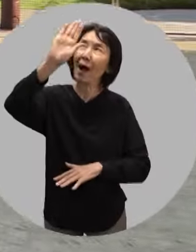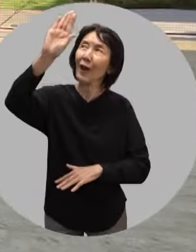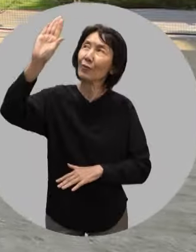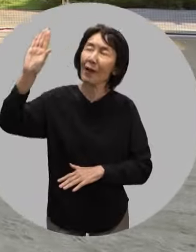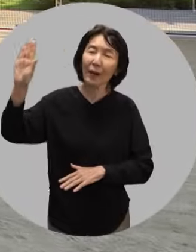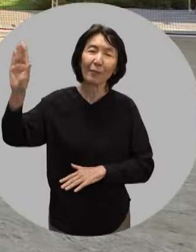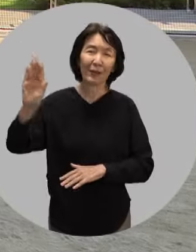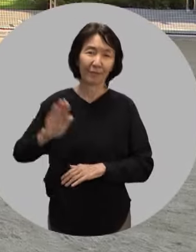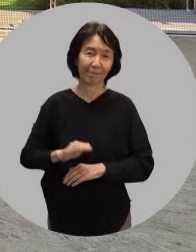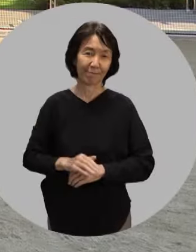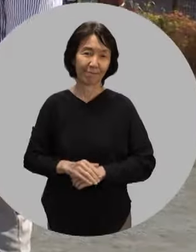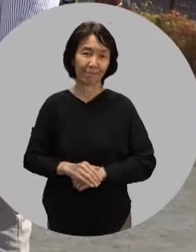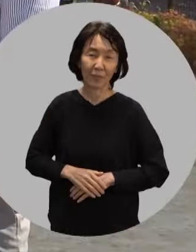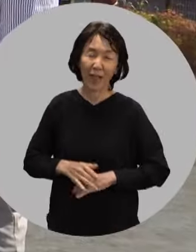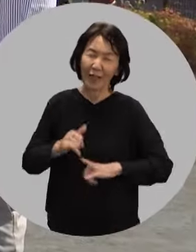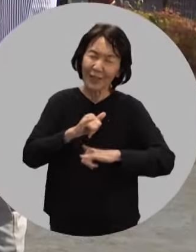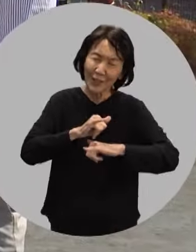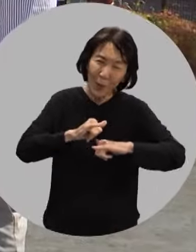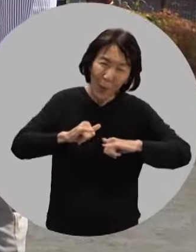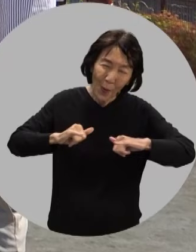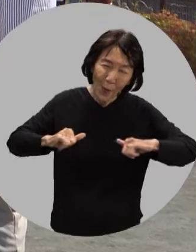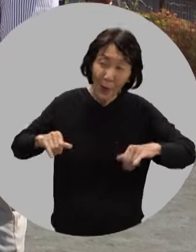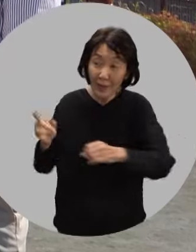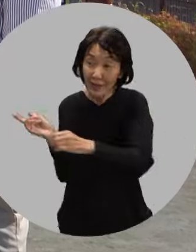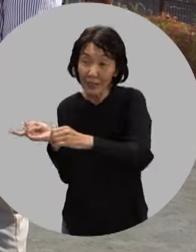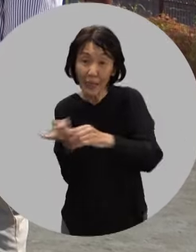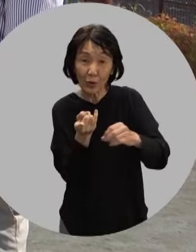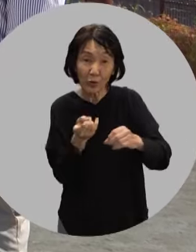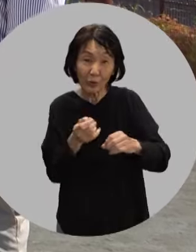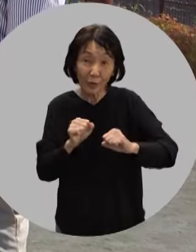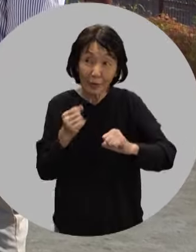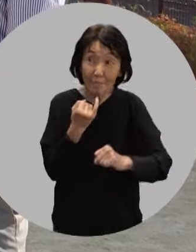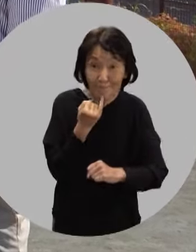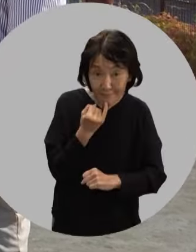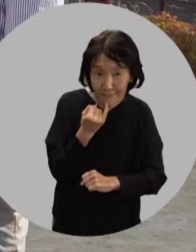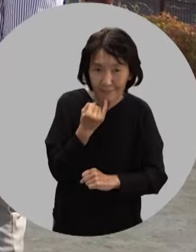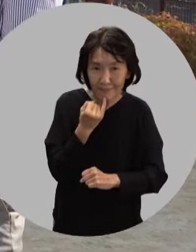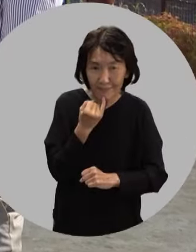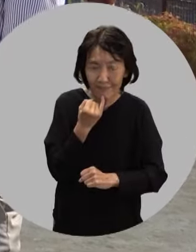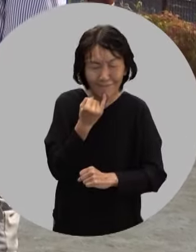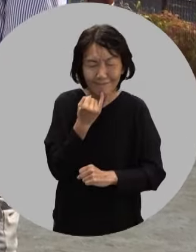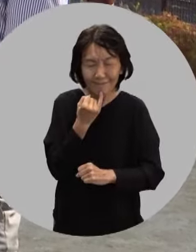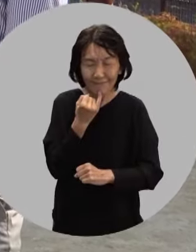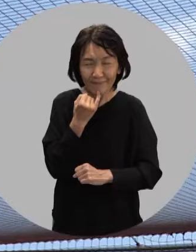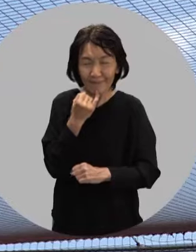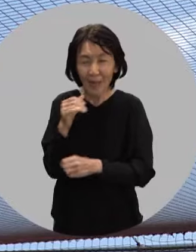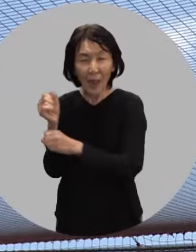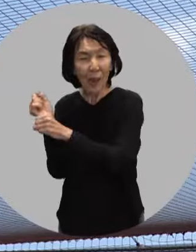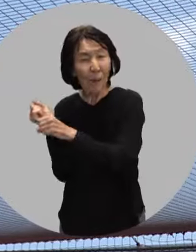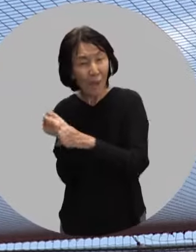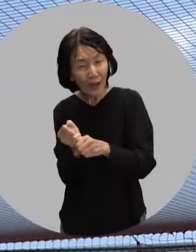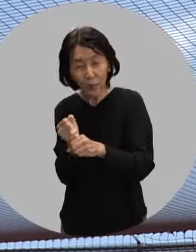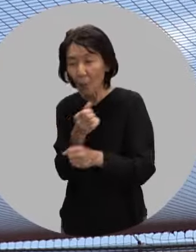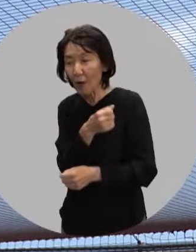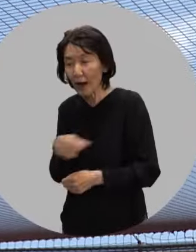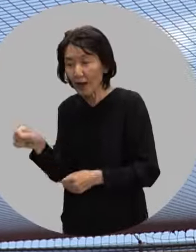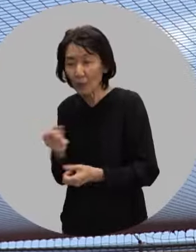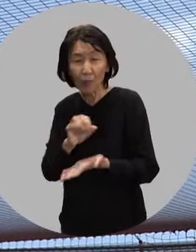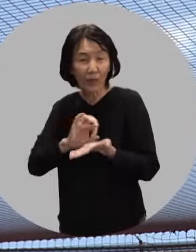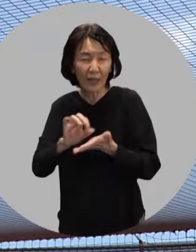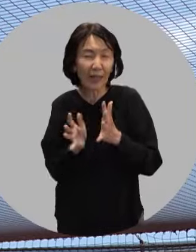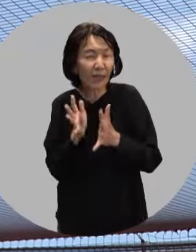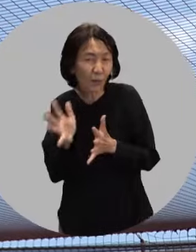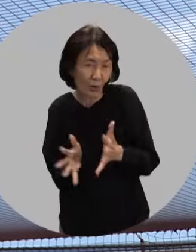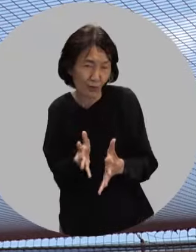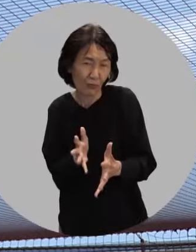張ったようなスペースになっています。 これだけ広々してるから野球もやってもいいですか？ ですね、バット、ラケットを使うスポ